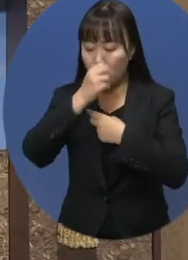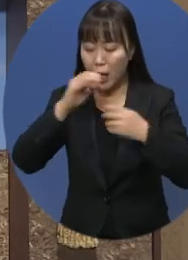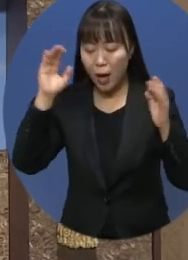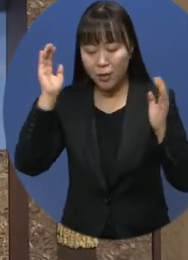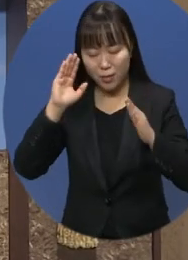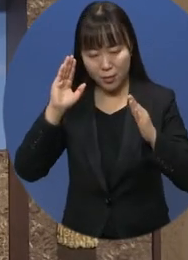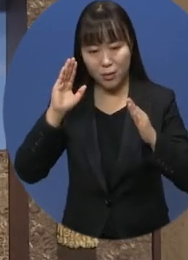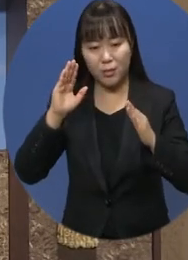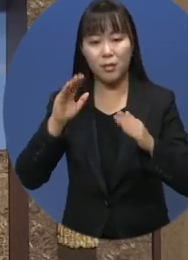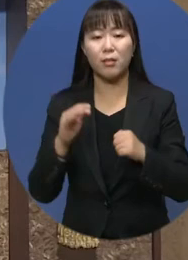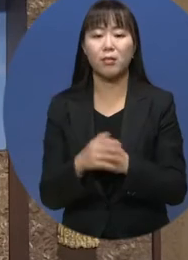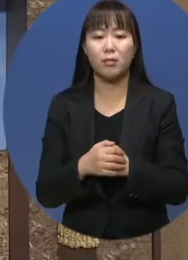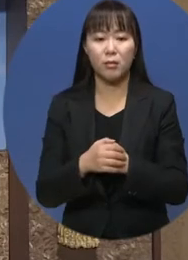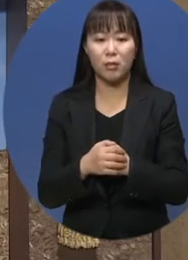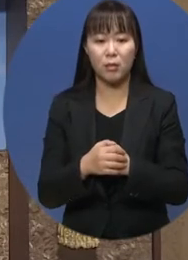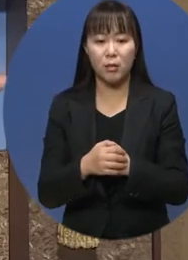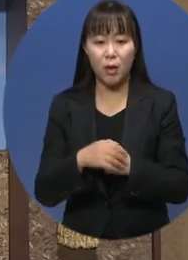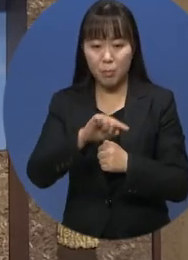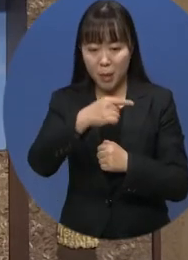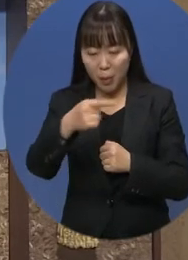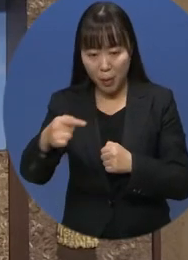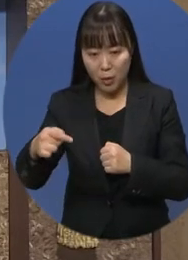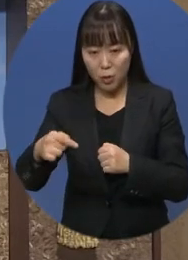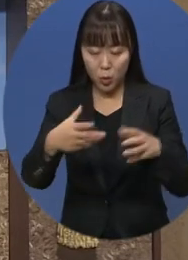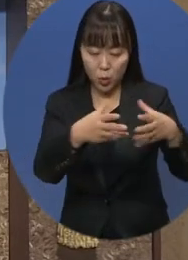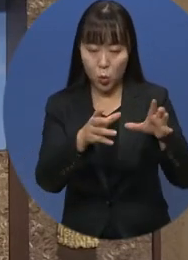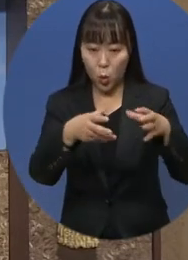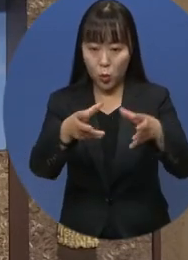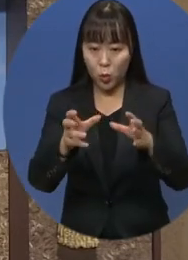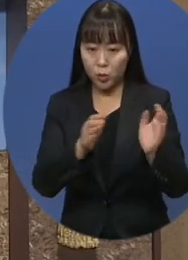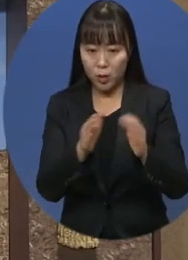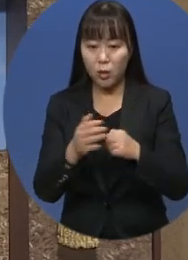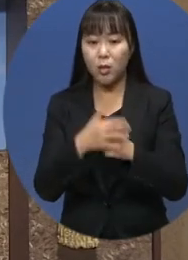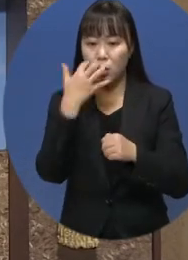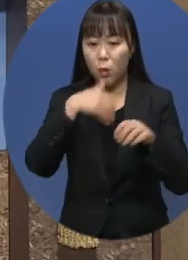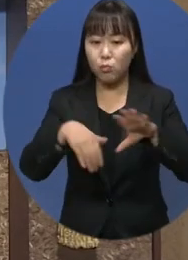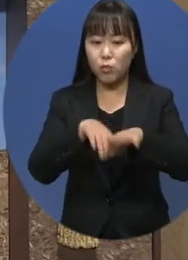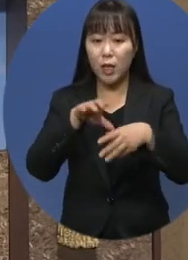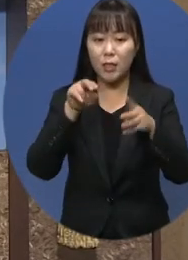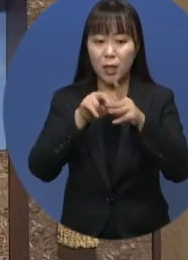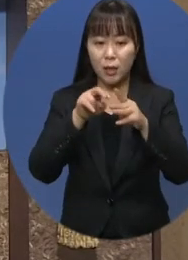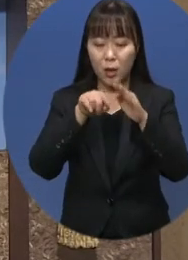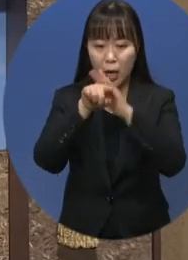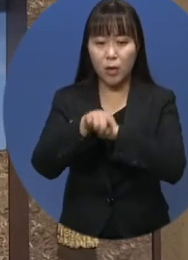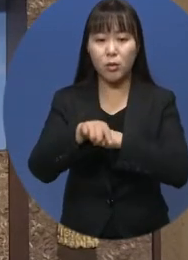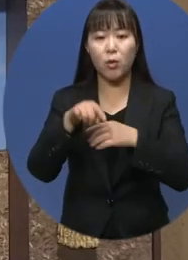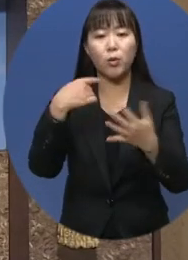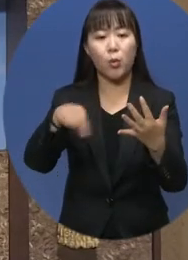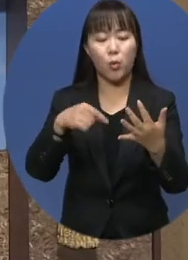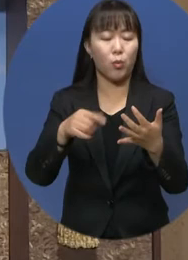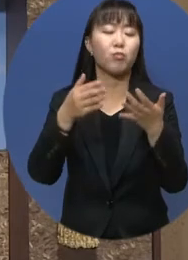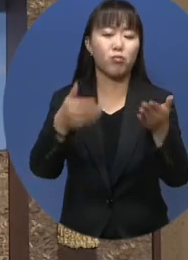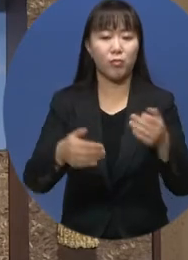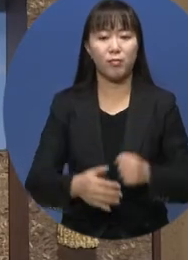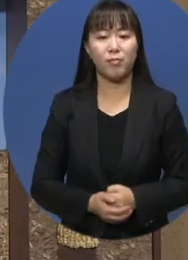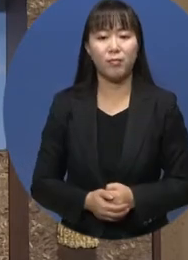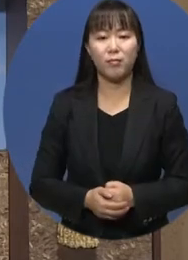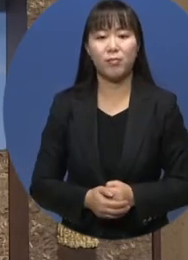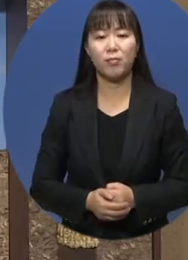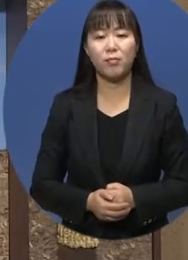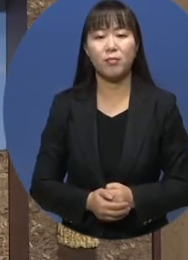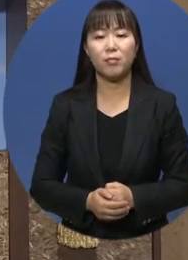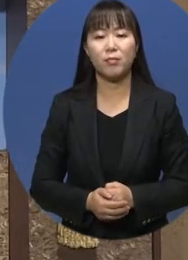학생들도 어순 걸을 정해서 조 편성을 해서 성문화센터 에서 송 격을 받을 수 있게 와